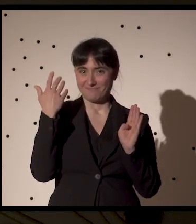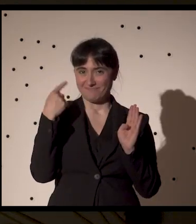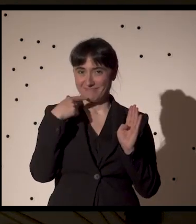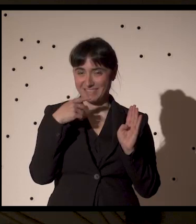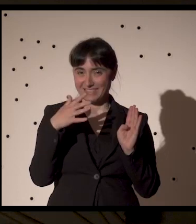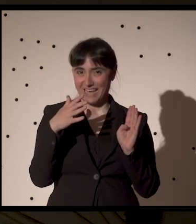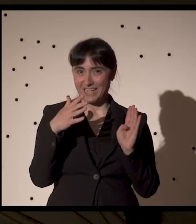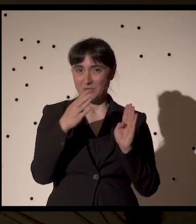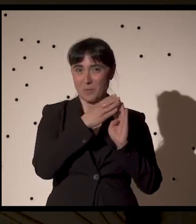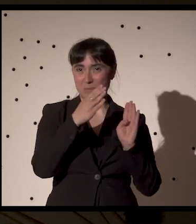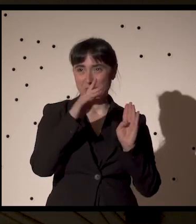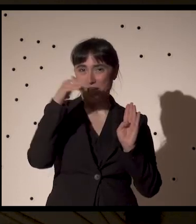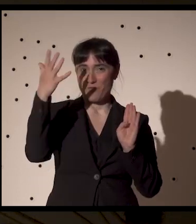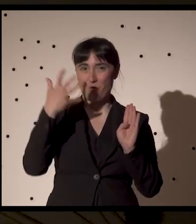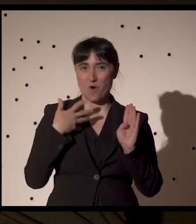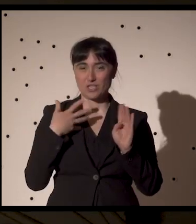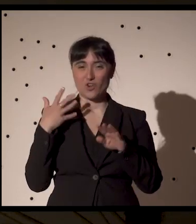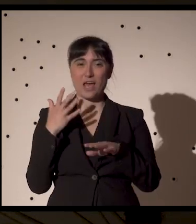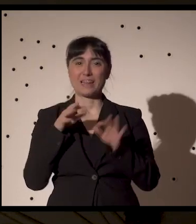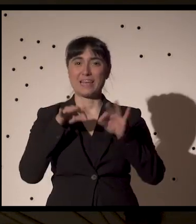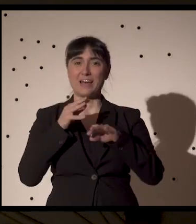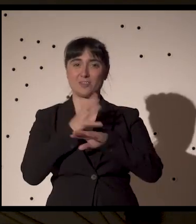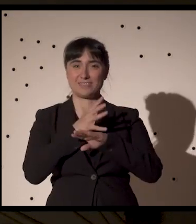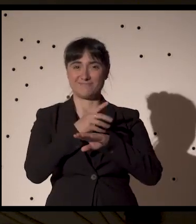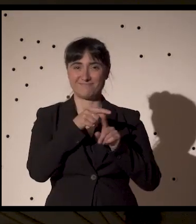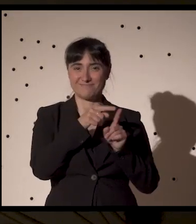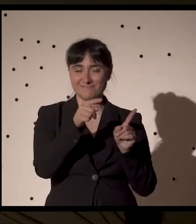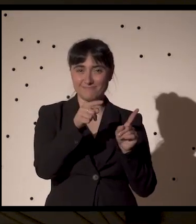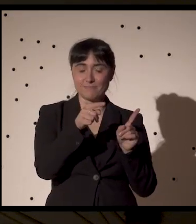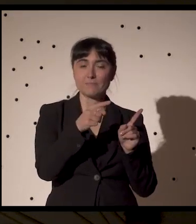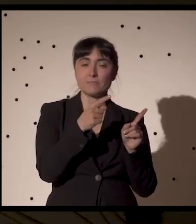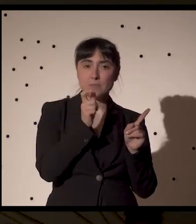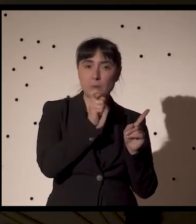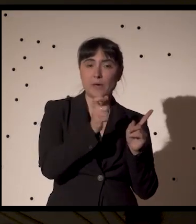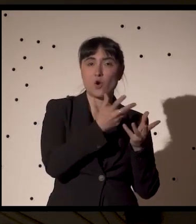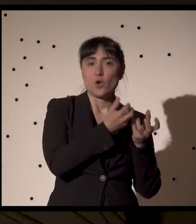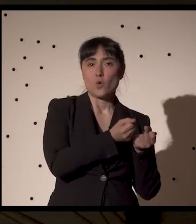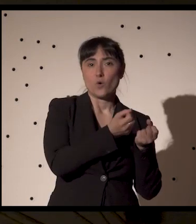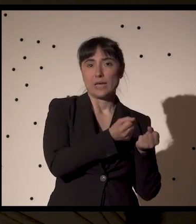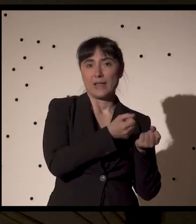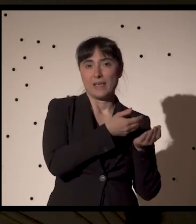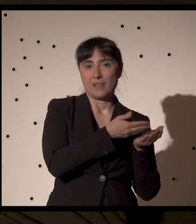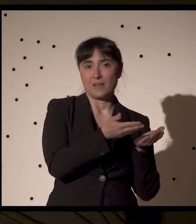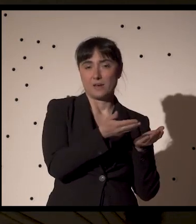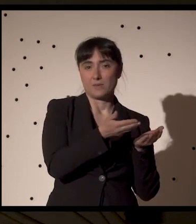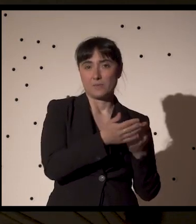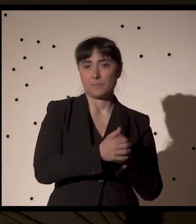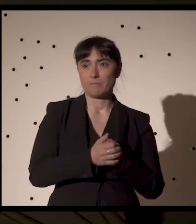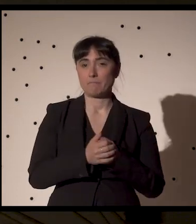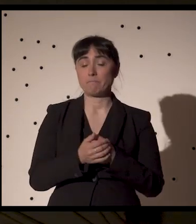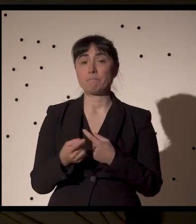inchiostro abbiamo chiesto agli artisti associati agli artisti